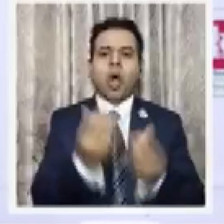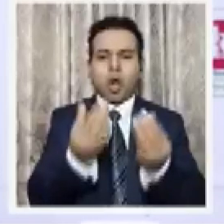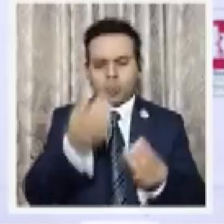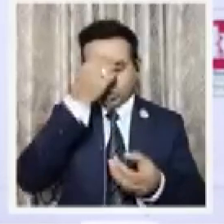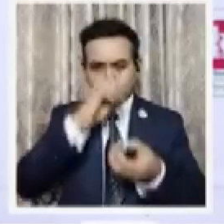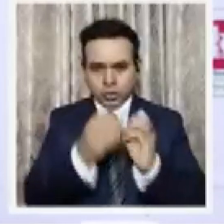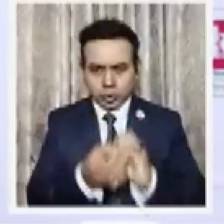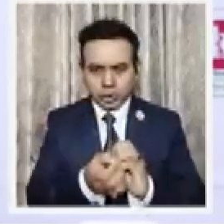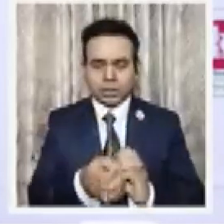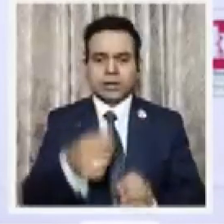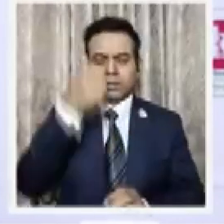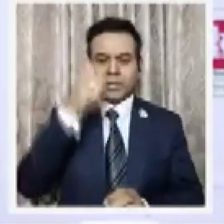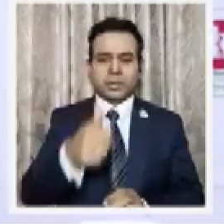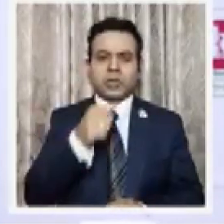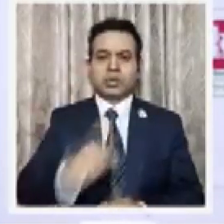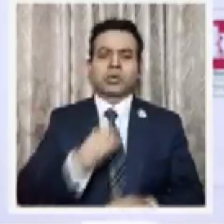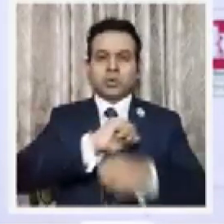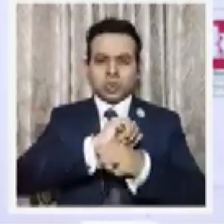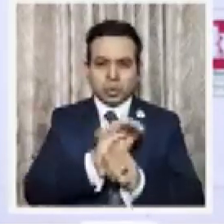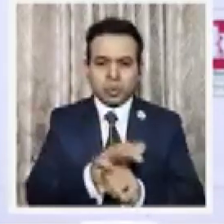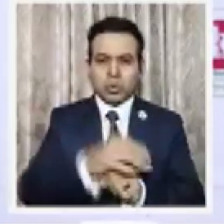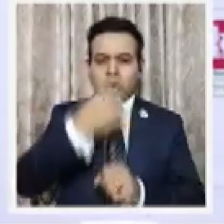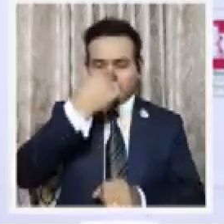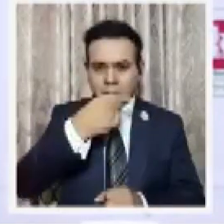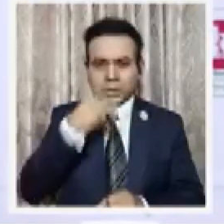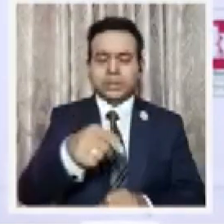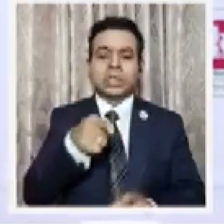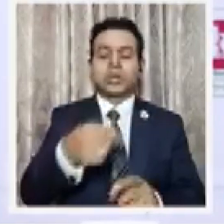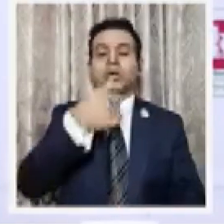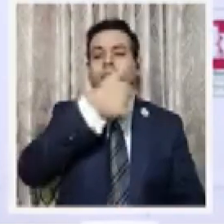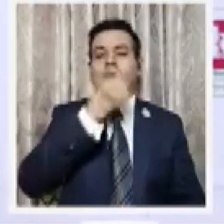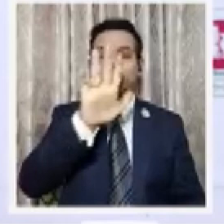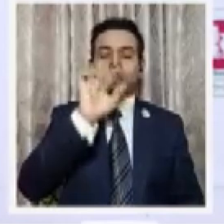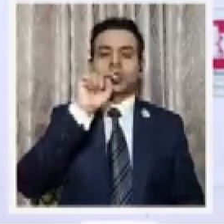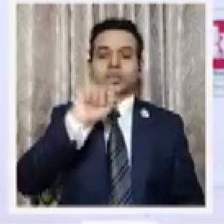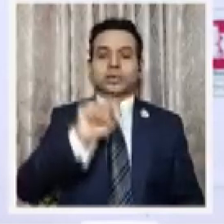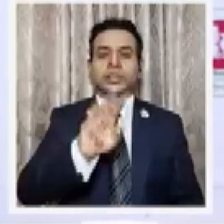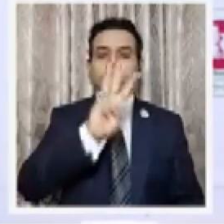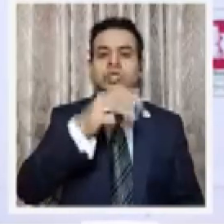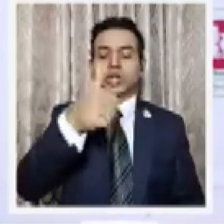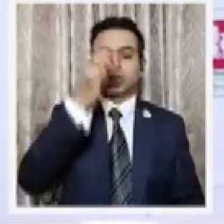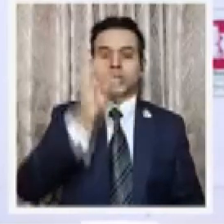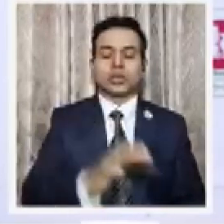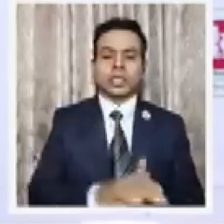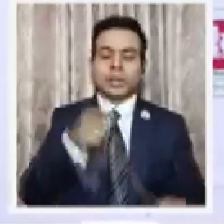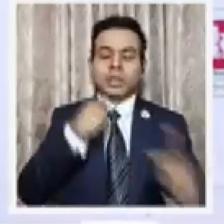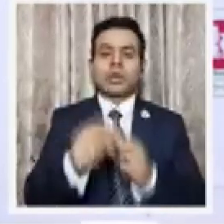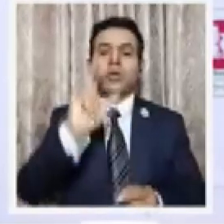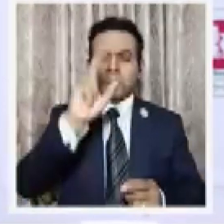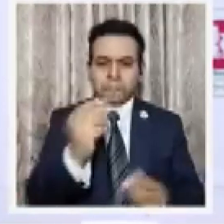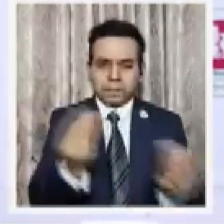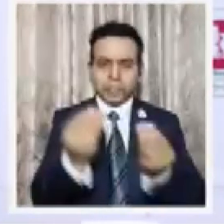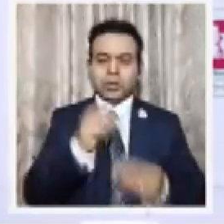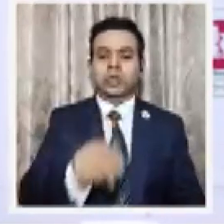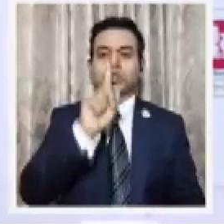4743 জন করোনা আক্রান্ত রোগী, এবং এই রোগীদের বিশ্লেষণে দেখা গেছে অল্প ঝুঁকিপূর্ণ বা অল্প উপসর্গ নিয়ে